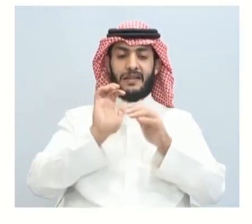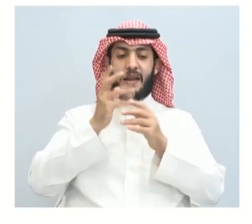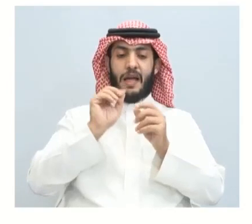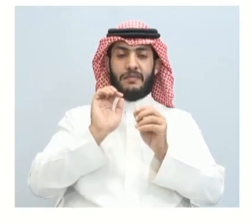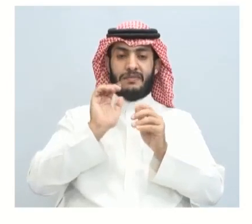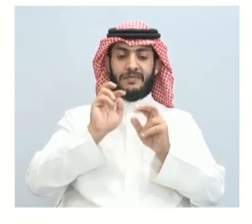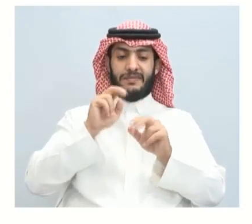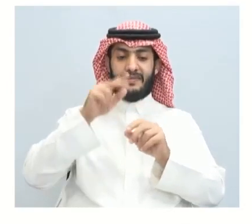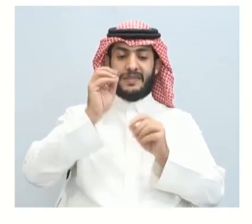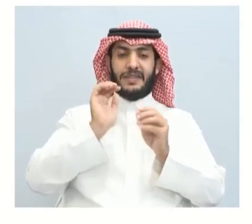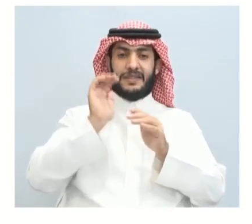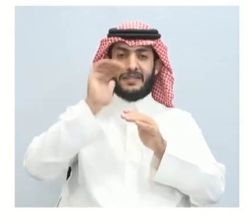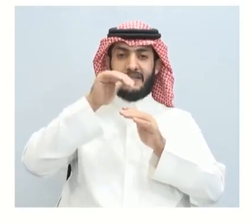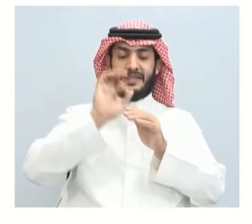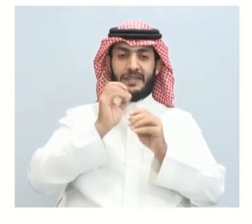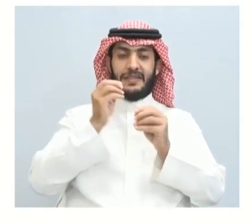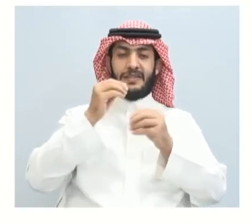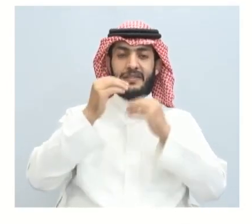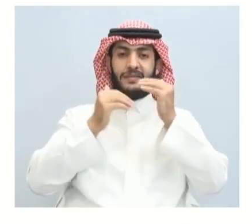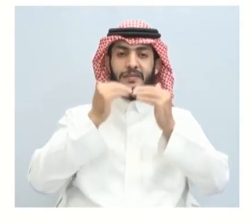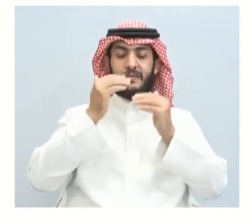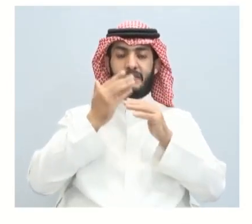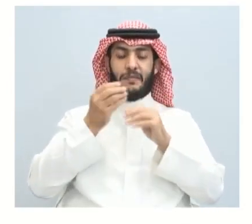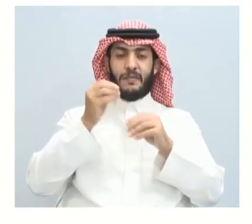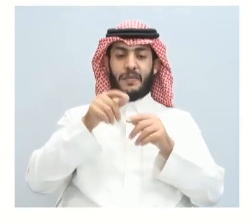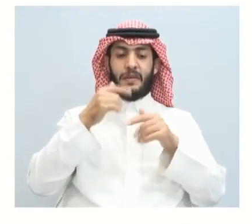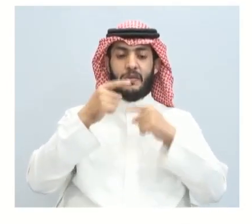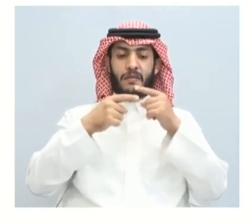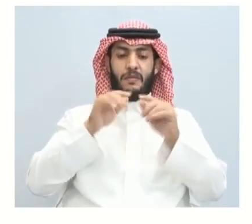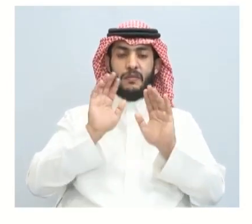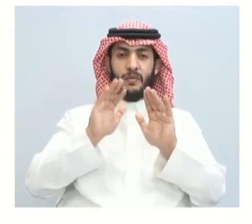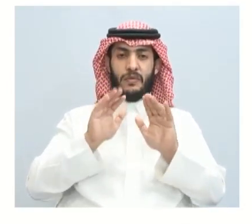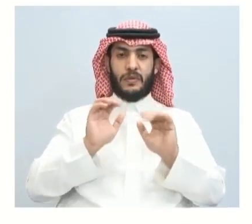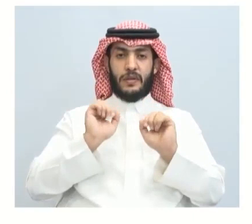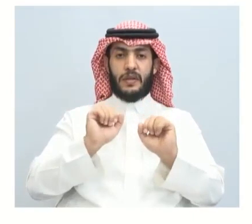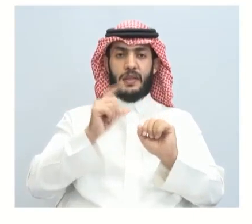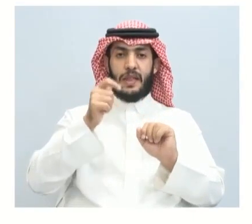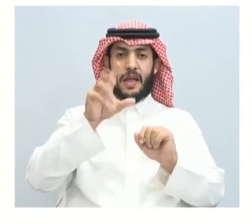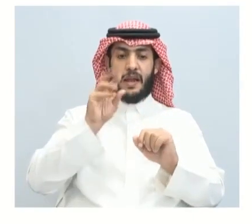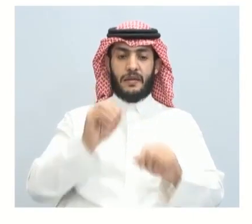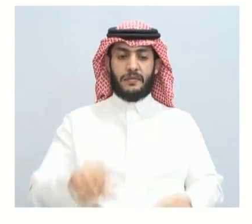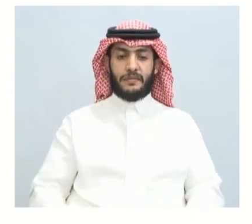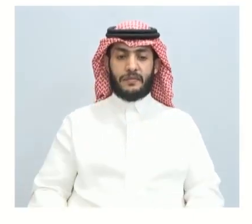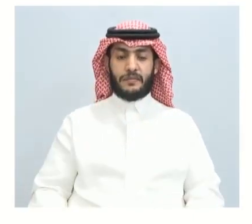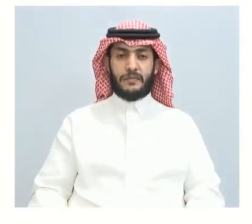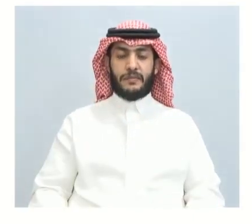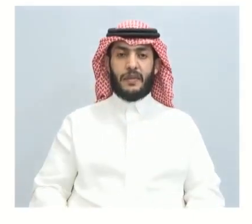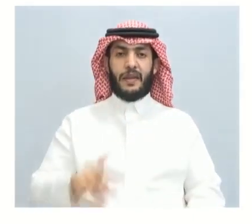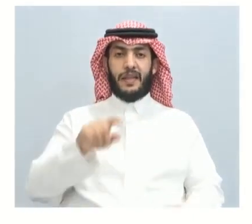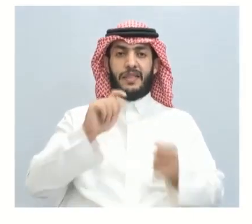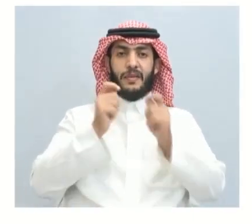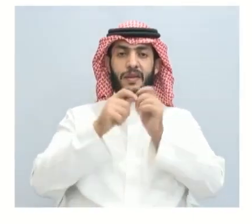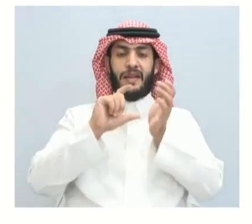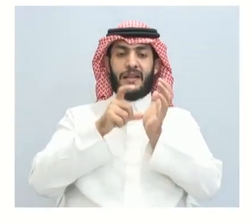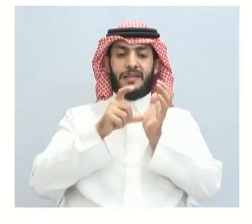قفزات شوفوا من هنا لهنا قفزه من هنا لهنا قفزه فقفز مستمره وموجوده في هذه الداله لما نجي نتكلم عن التحويلات